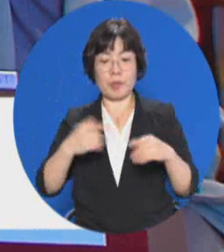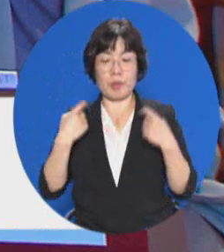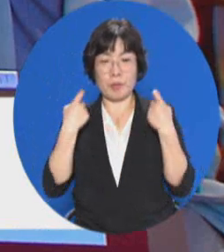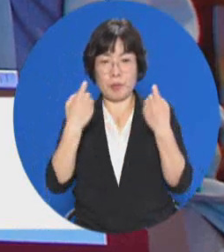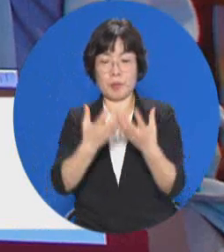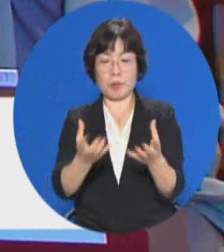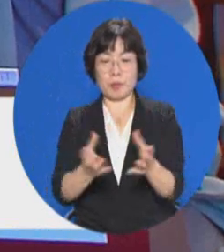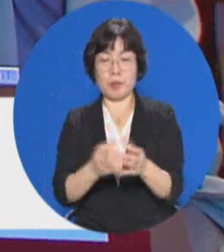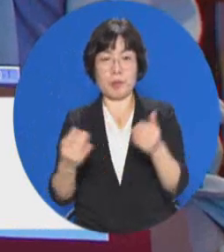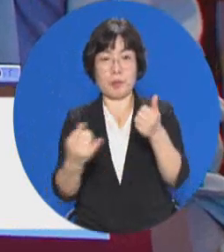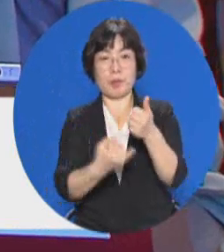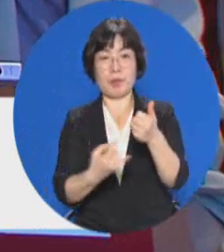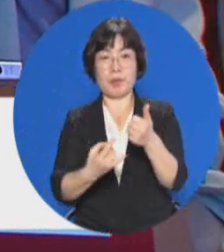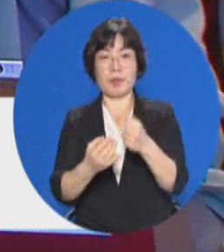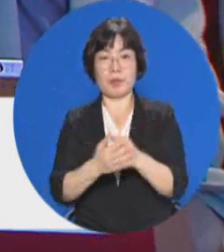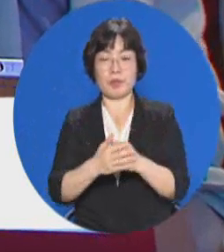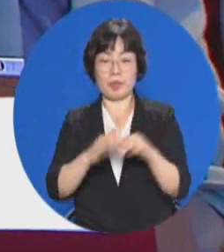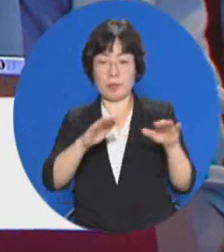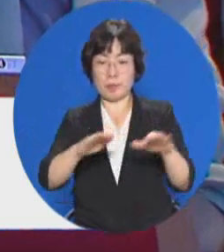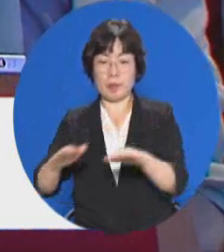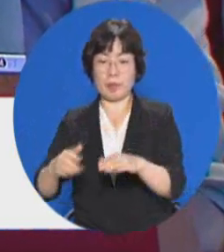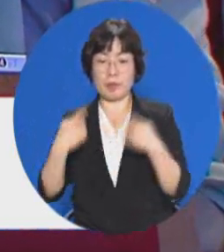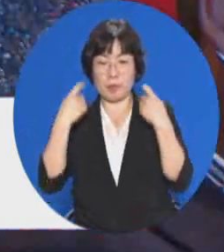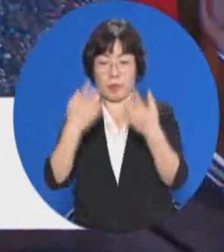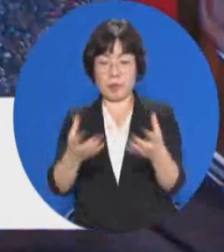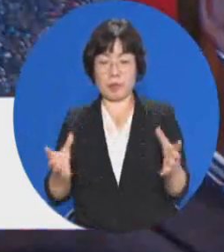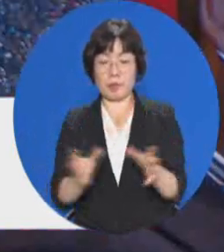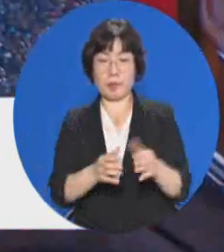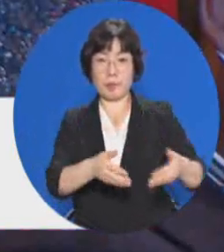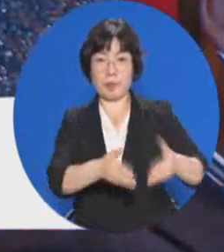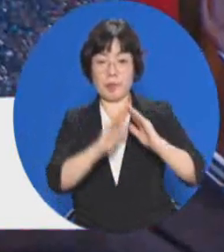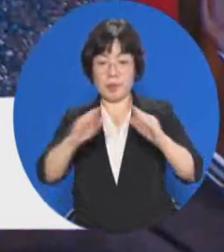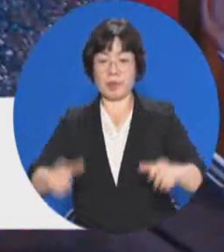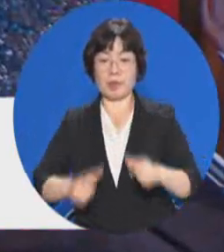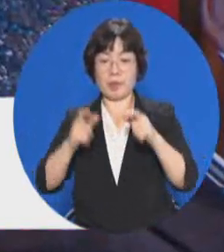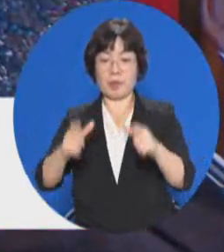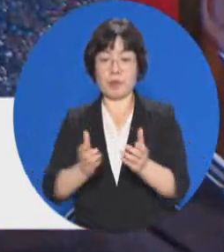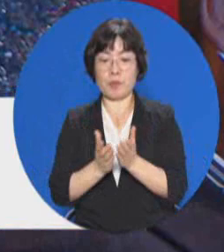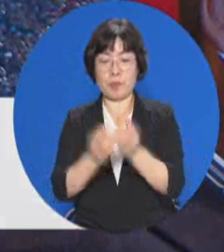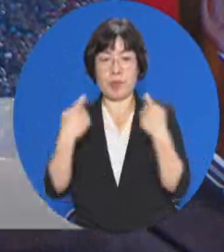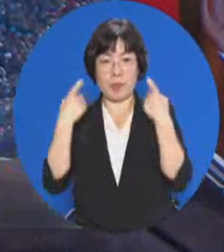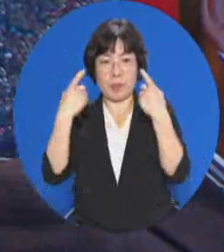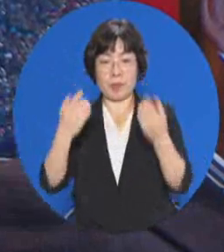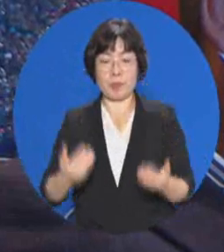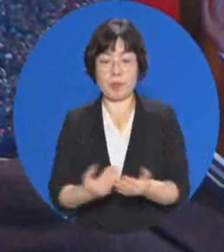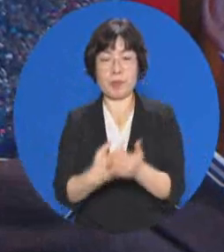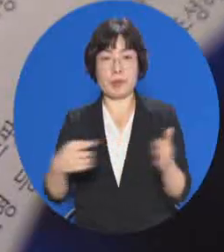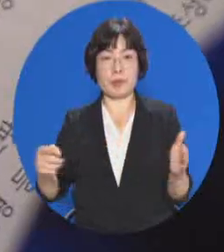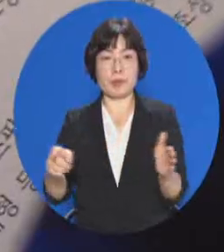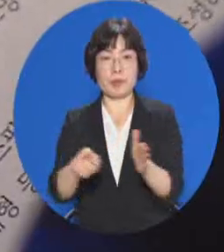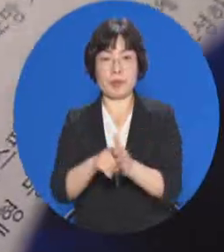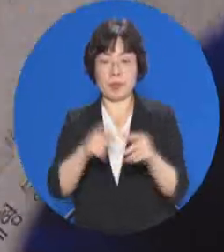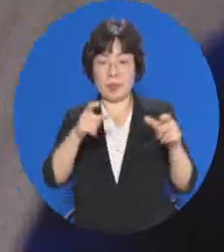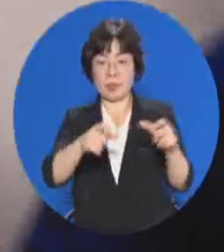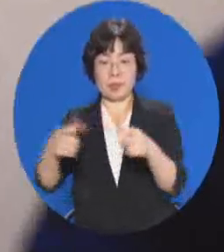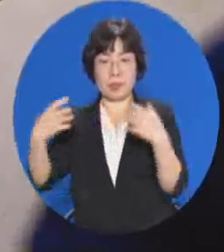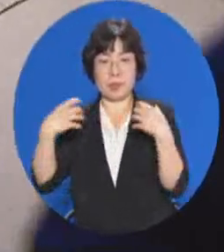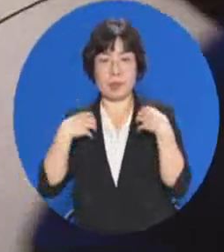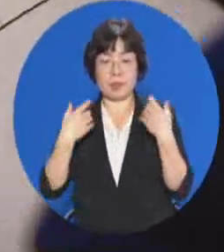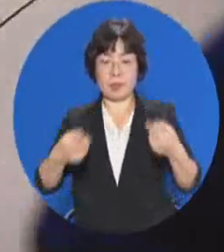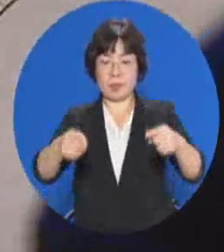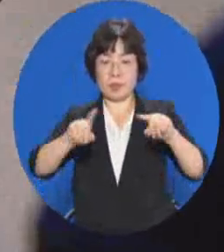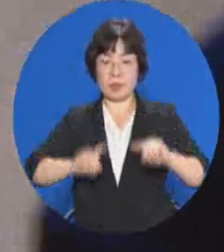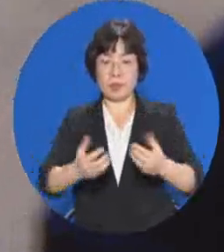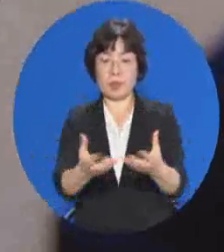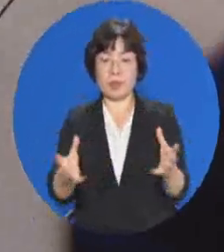한국해양수산개발원 연구위원은 남해안 관광벨트 구축과 전남의 크루즈 관광 활성화를 위해 지자체 등이 참여하는